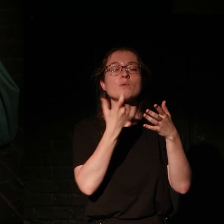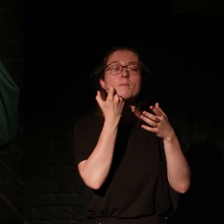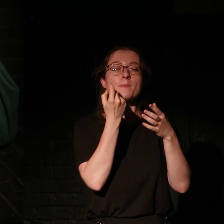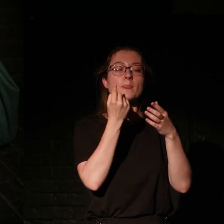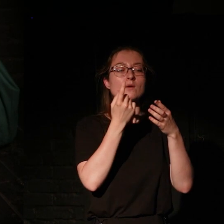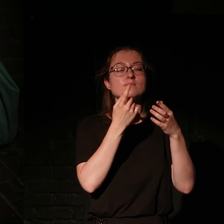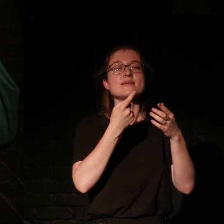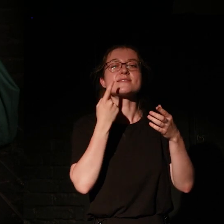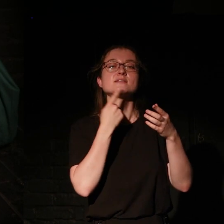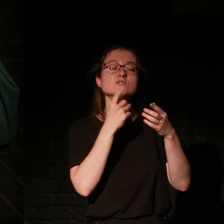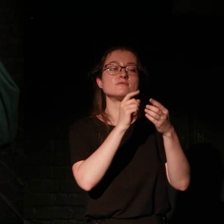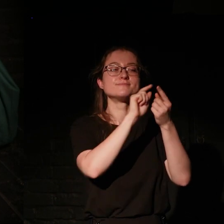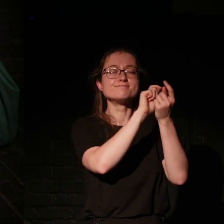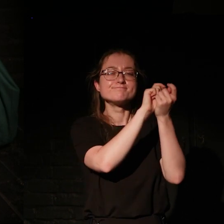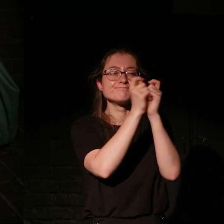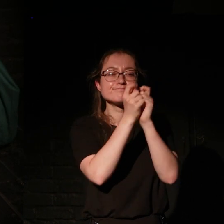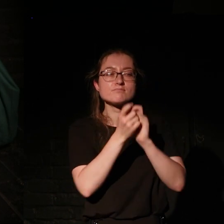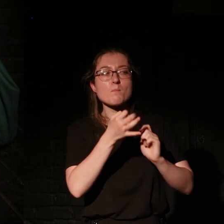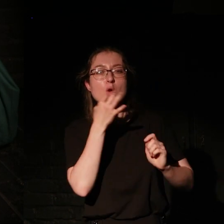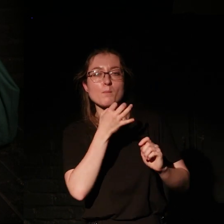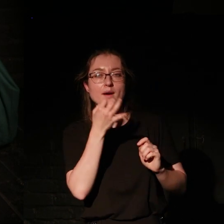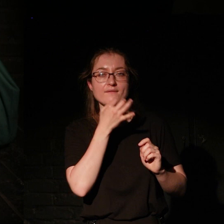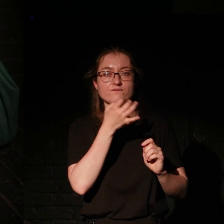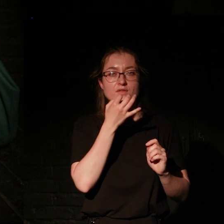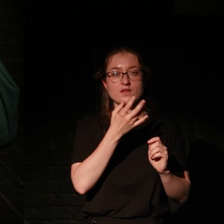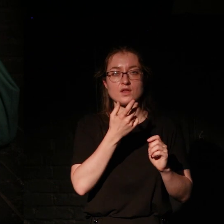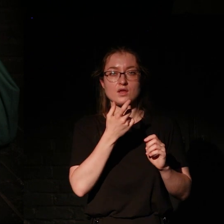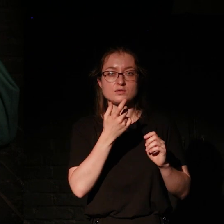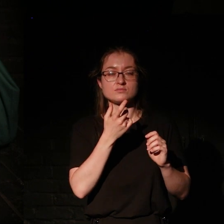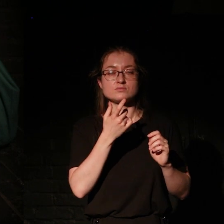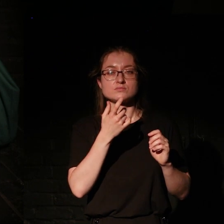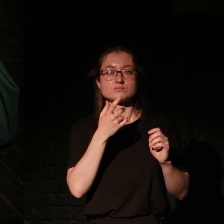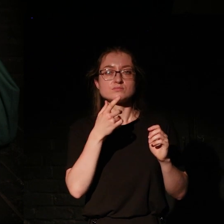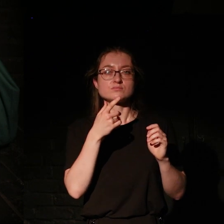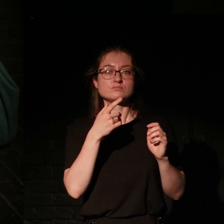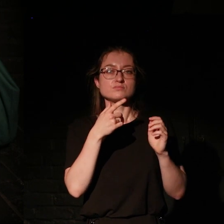językowej, obróbce polonistycznej, która wyrównuje